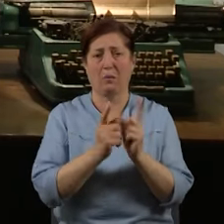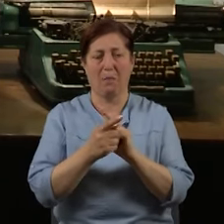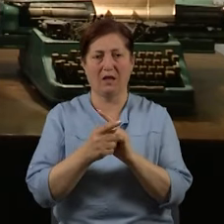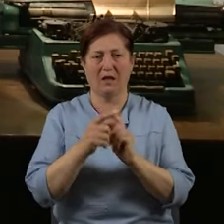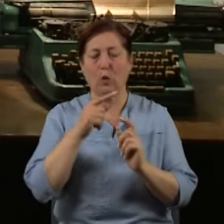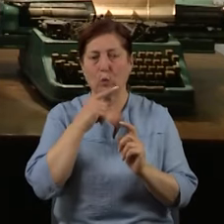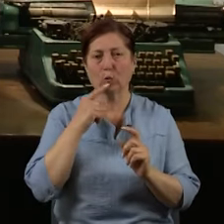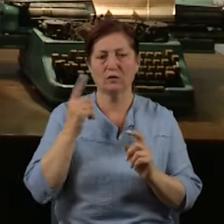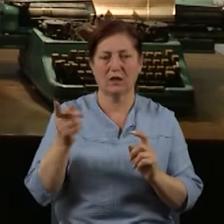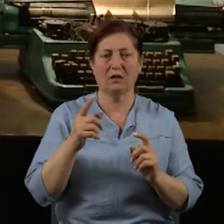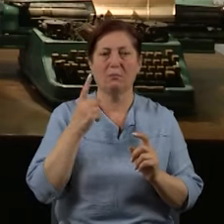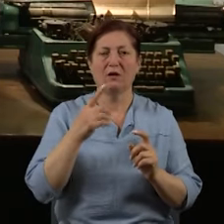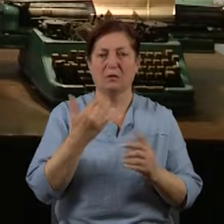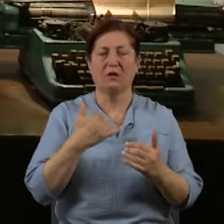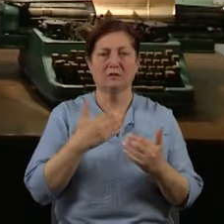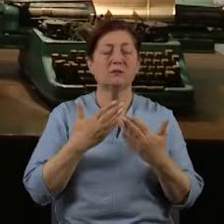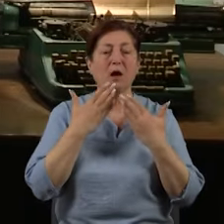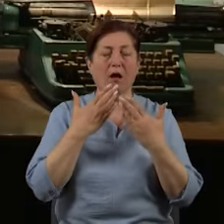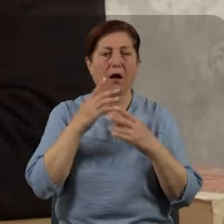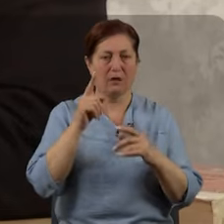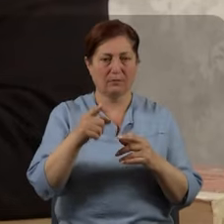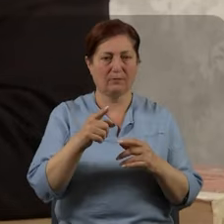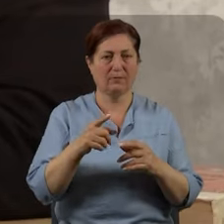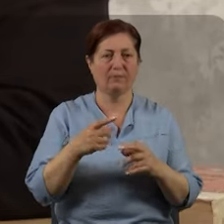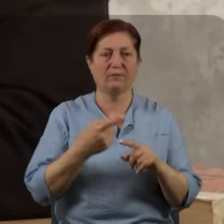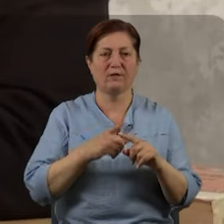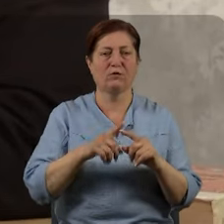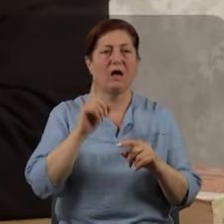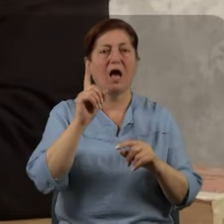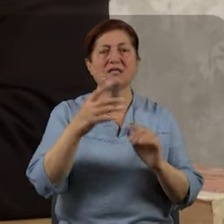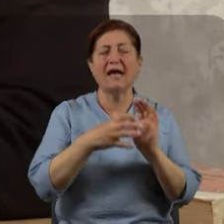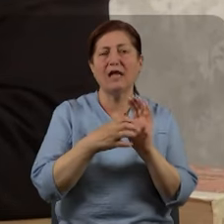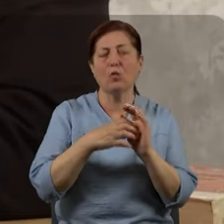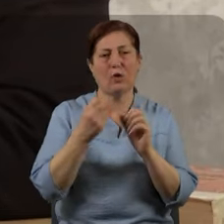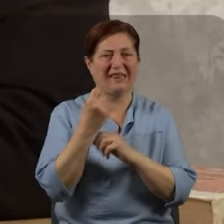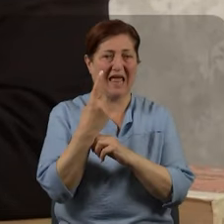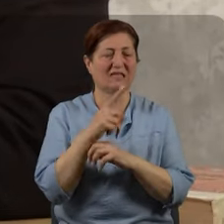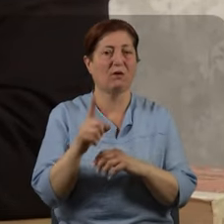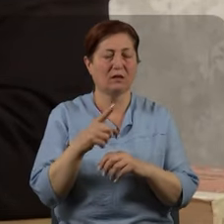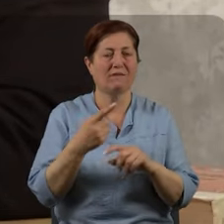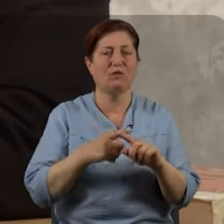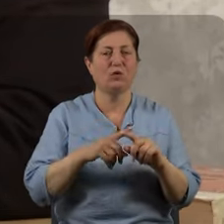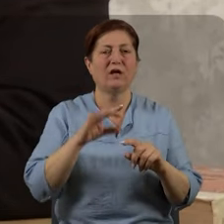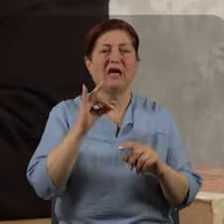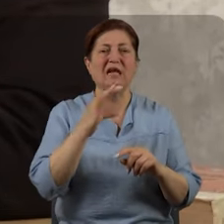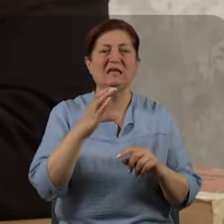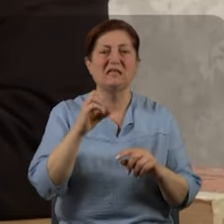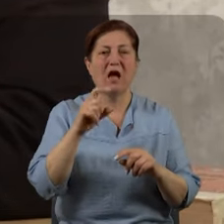դա էլ կկարդամ, ուրեմն սա էլ գրվել է 1911 թվականին, երբ որ Իսահակյանը Թուրքիայում էր